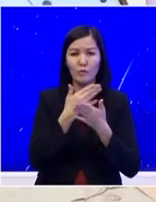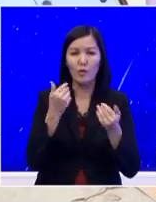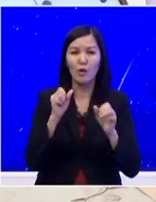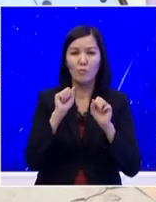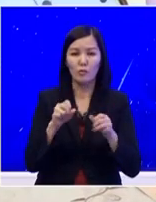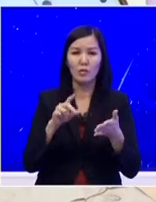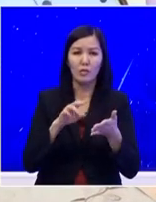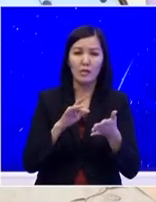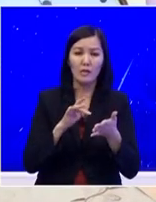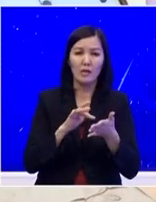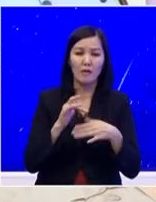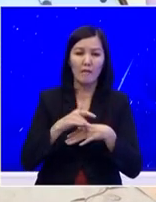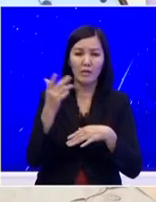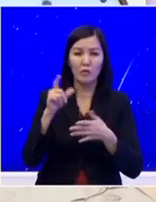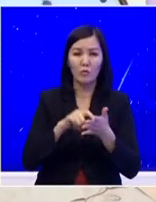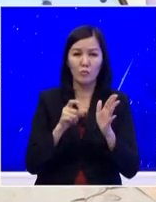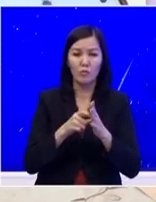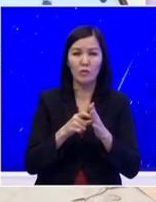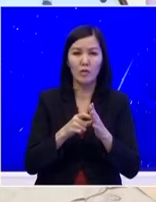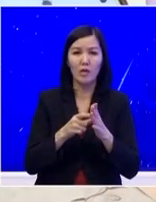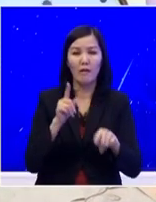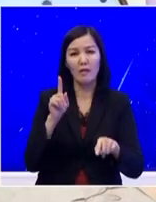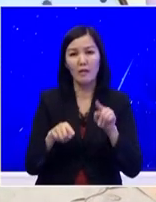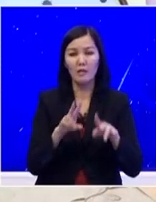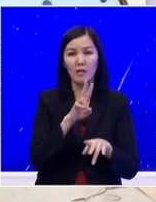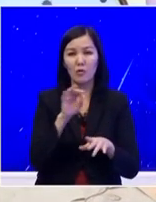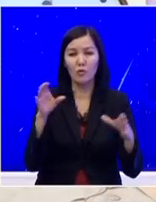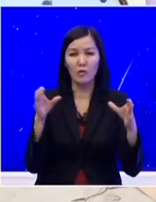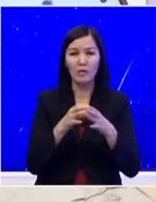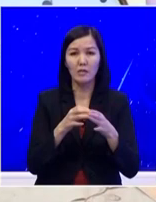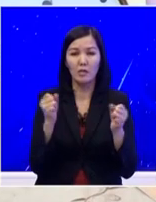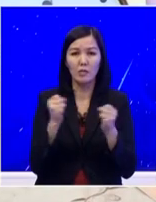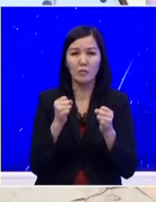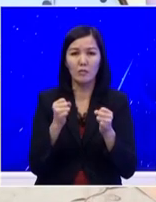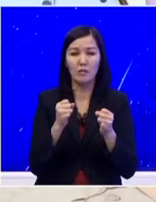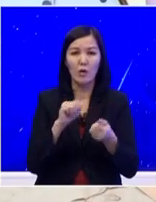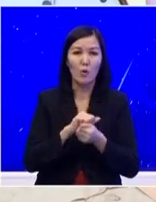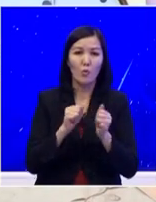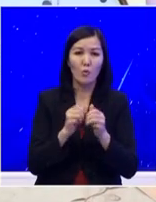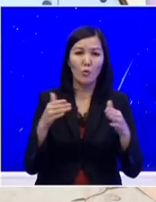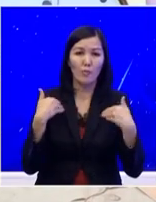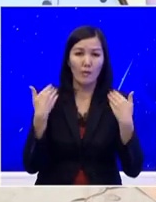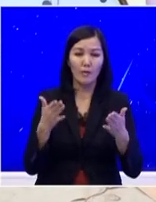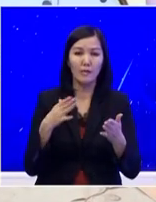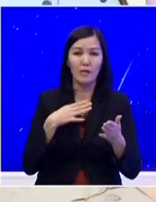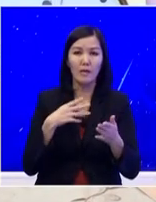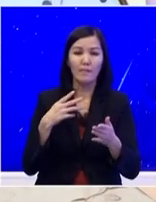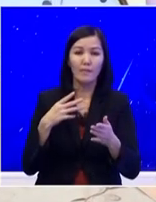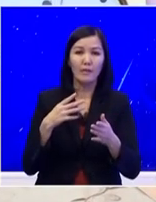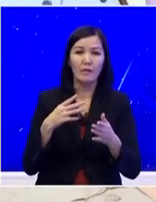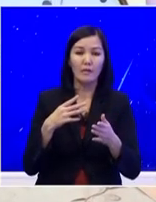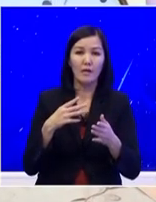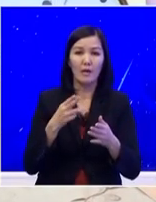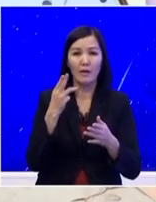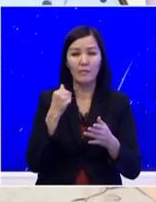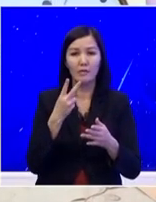квартиру. Аким нас посещает раз в год. Иногда бывают нуротановцы. Зимой нас обеспечивают углем. В этом году нам дважды по полтонне выдали, а